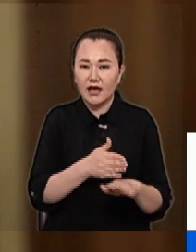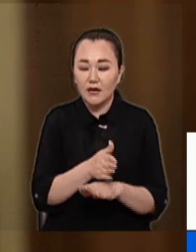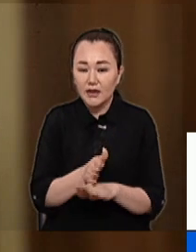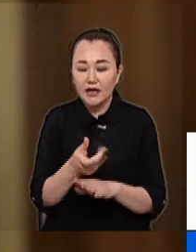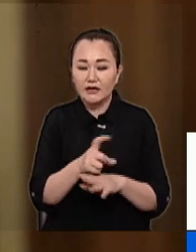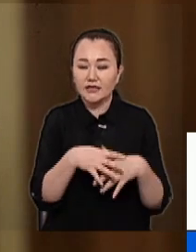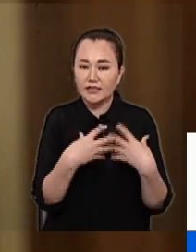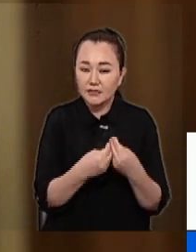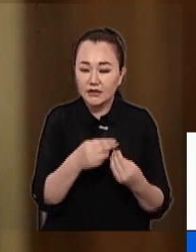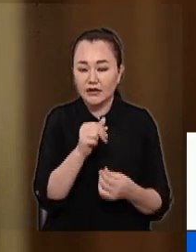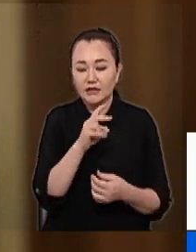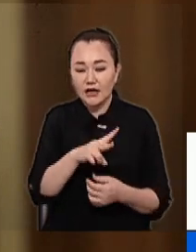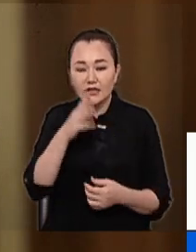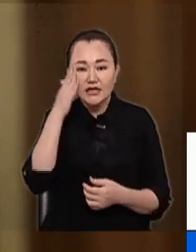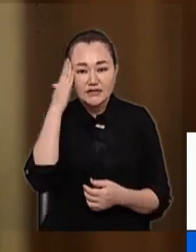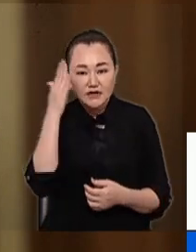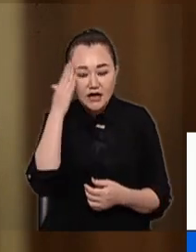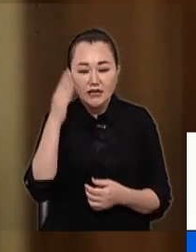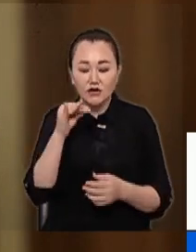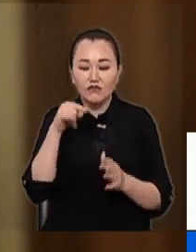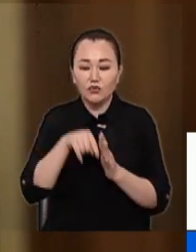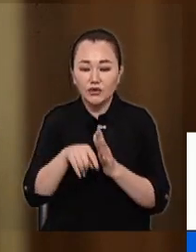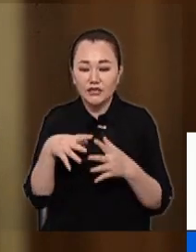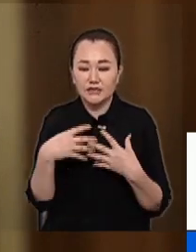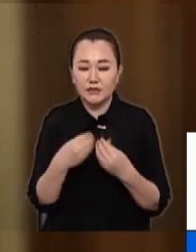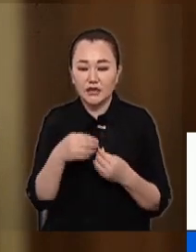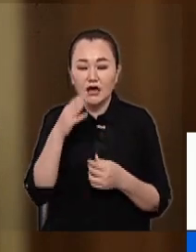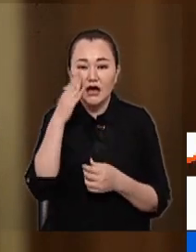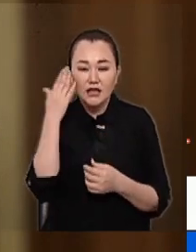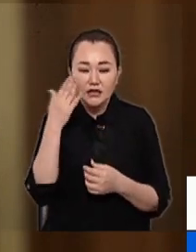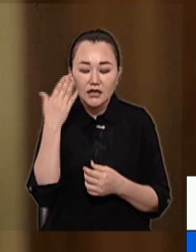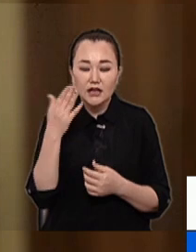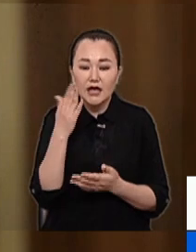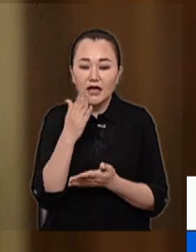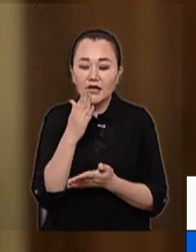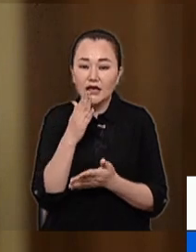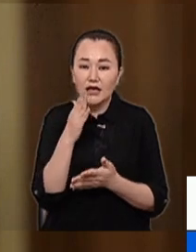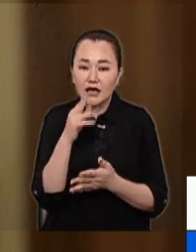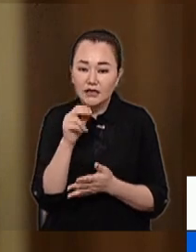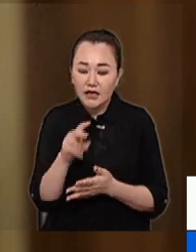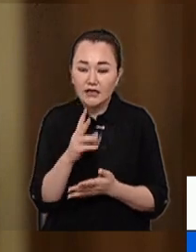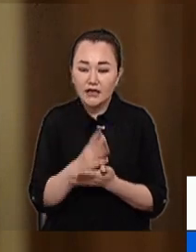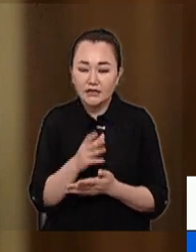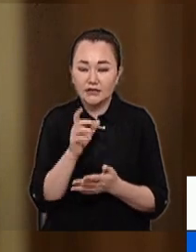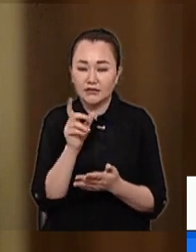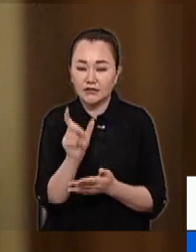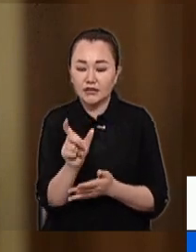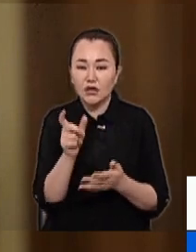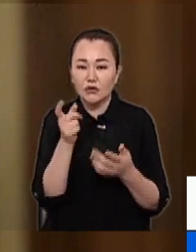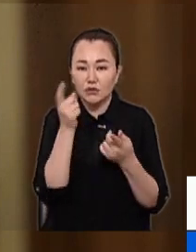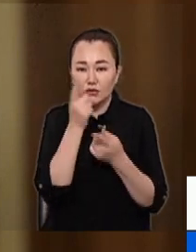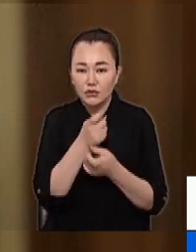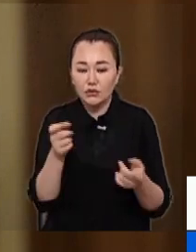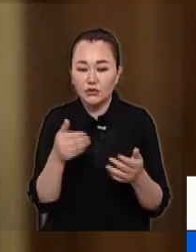Это семейный канал развлекательный, но внутри семейного развлекательного канала есть некая рубрика «Информбюро». То